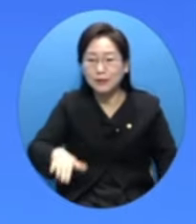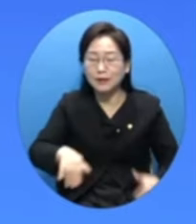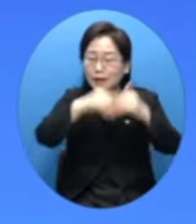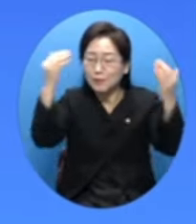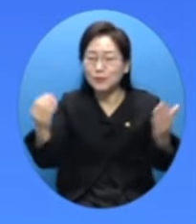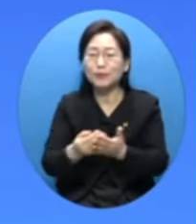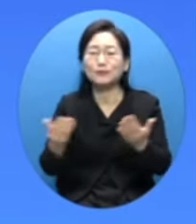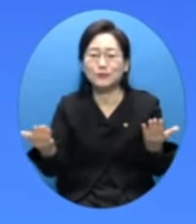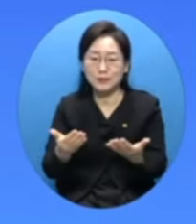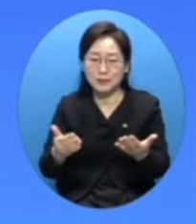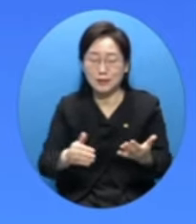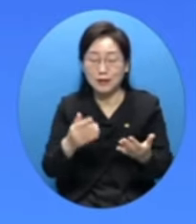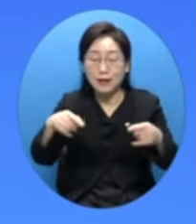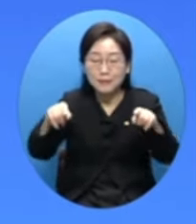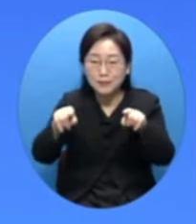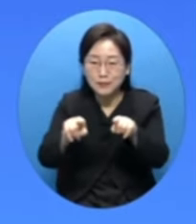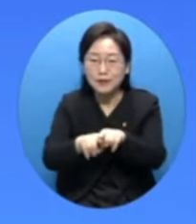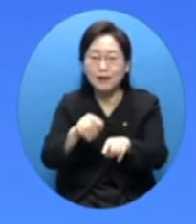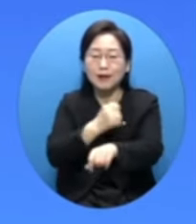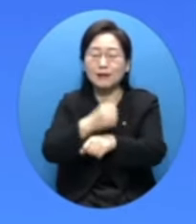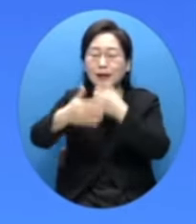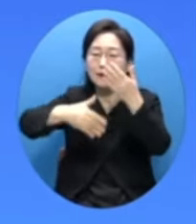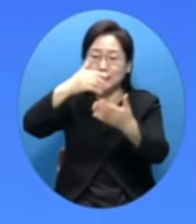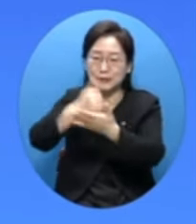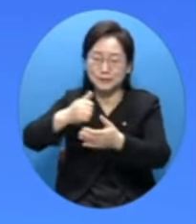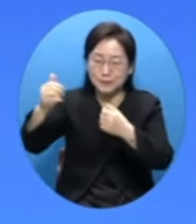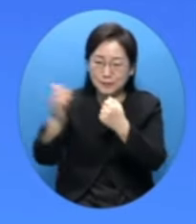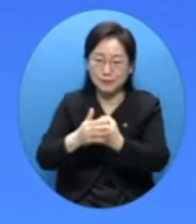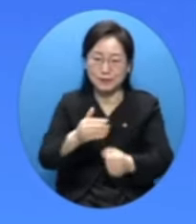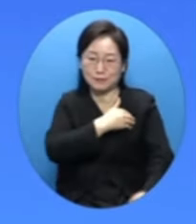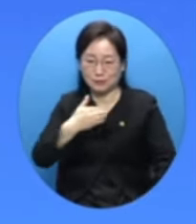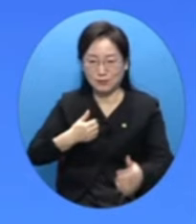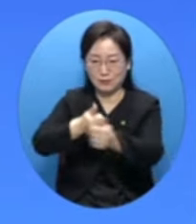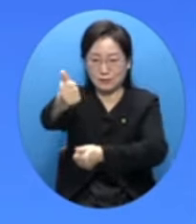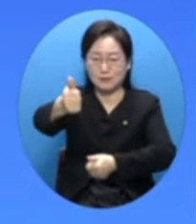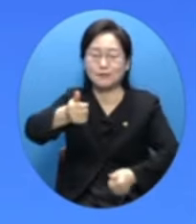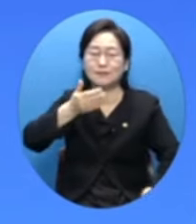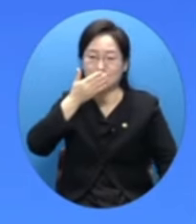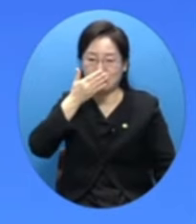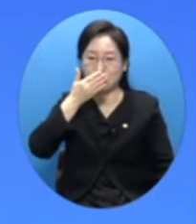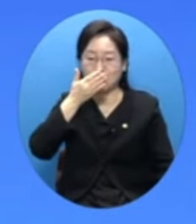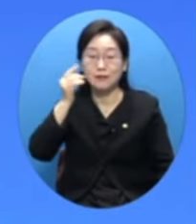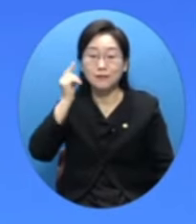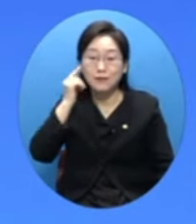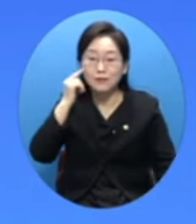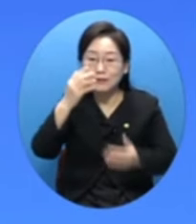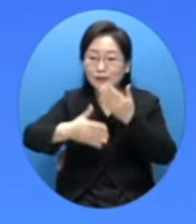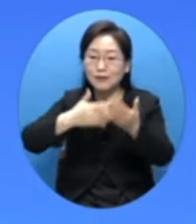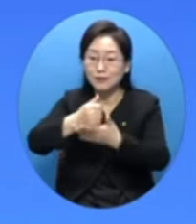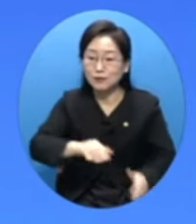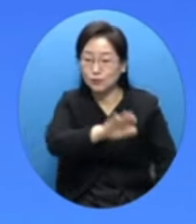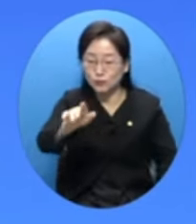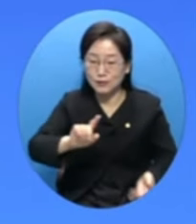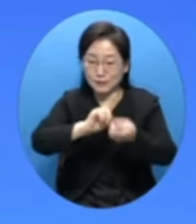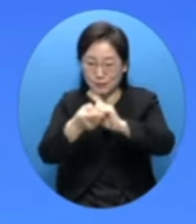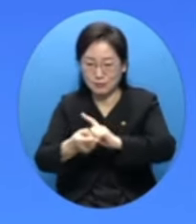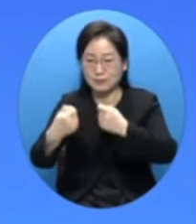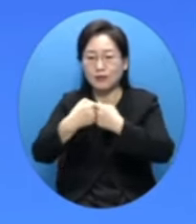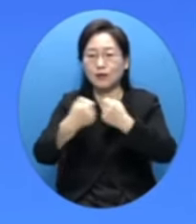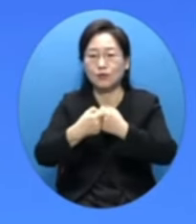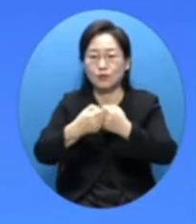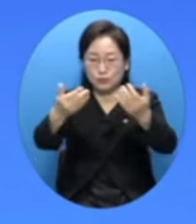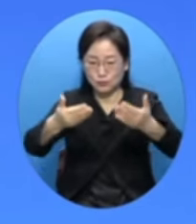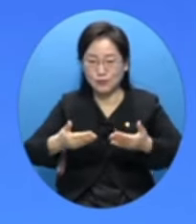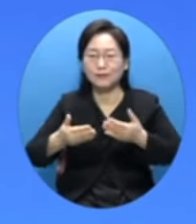우리가 우리 함께 하시는 하나님으로 말미암아 넉넉히 이길 것입니다. 왜냐하면 하나님이 우리를 대신하여 싸워주시기 때문인